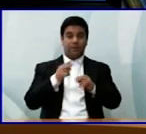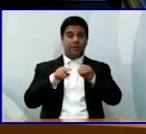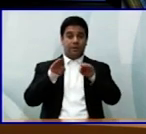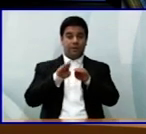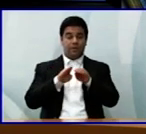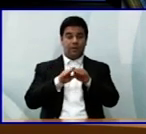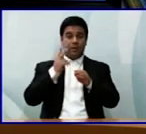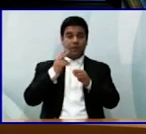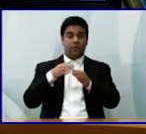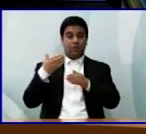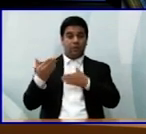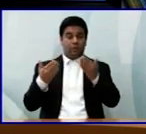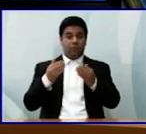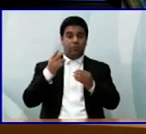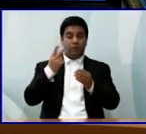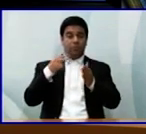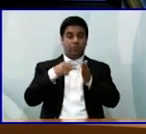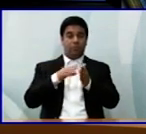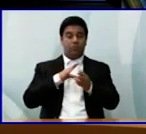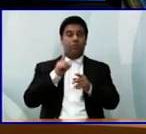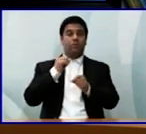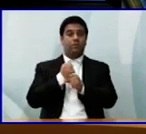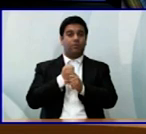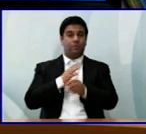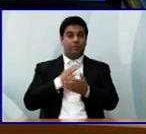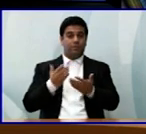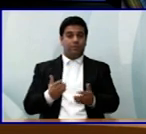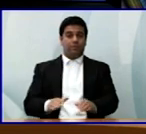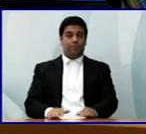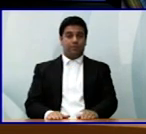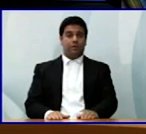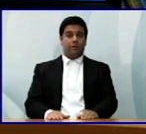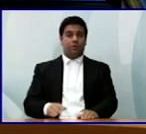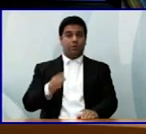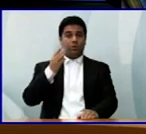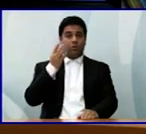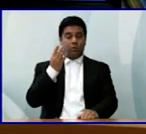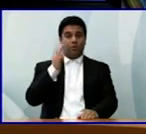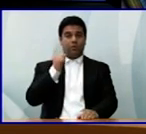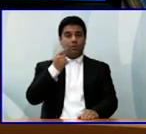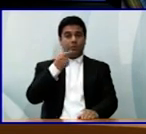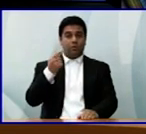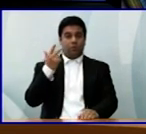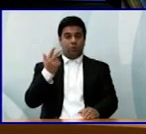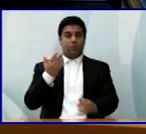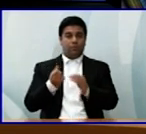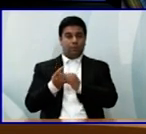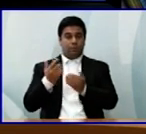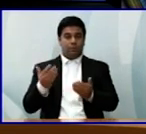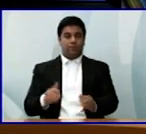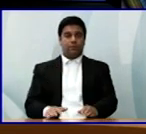tenglamani ikki tomonni 2 ga bo'lib olib, nima hosil qildik? 4 va minus 3 sonlarini hosil